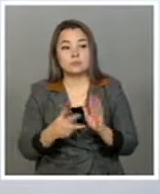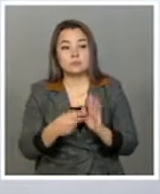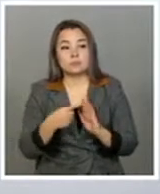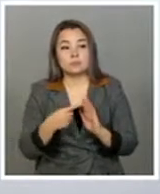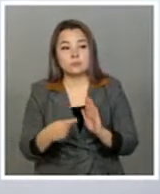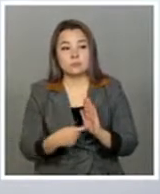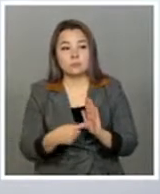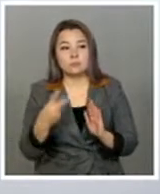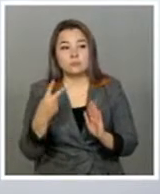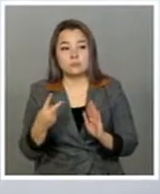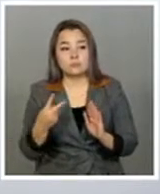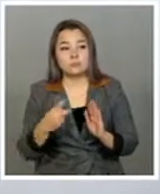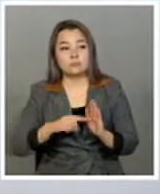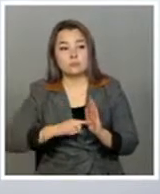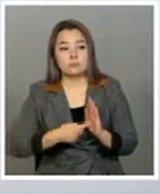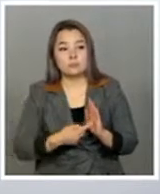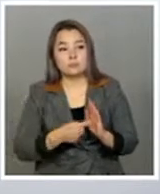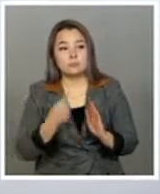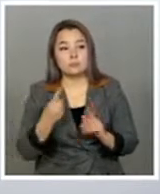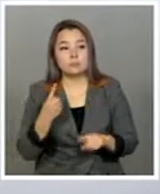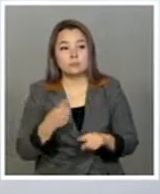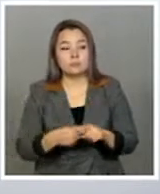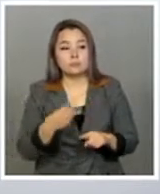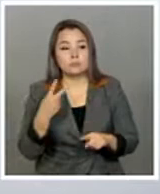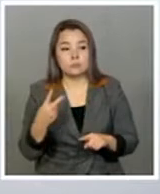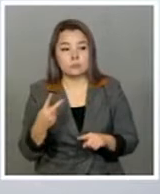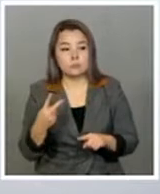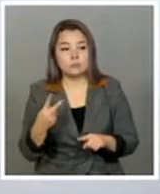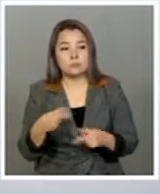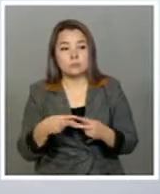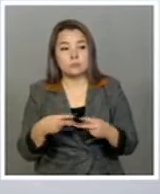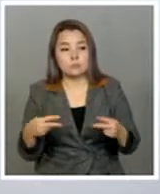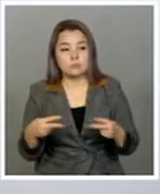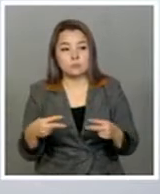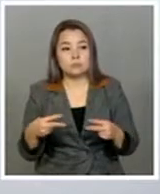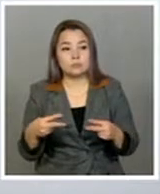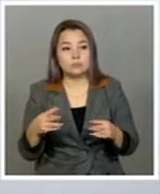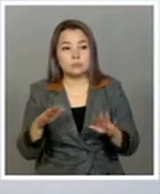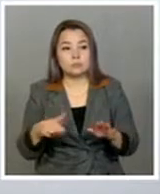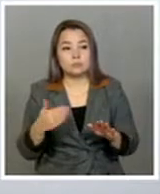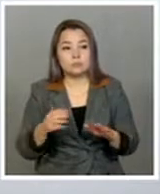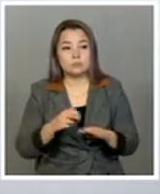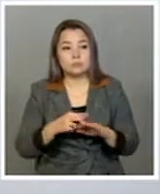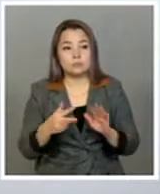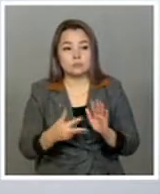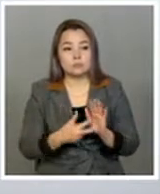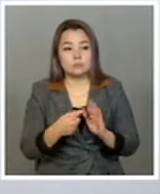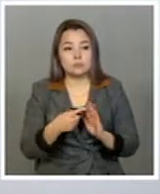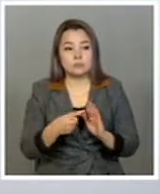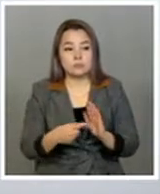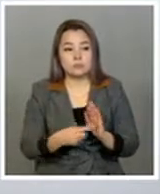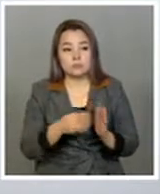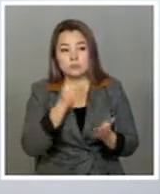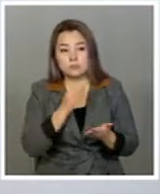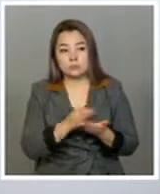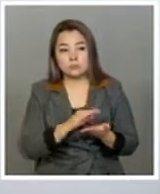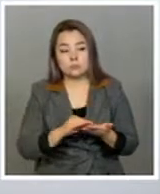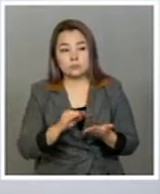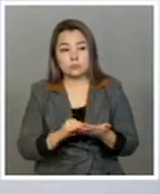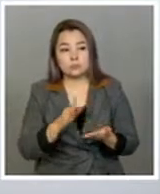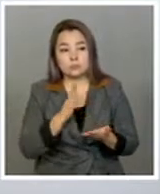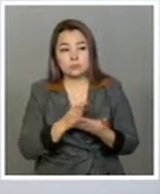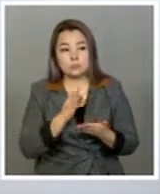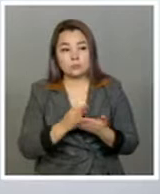бөлінген 2 көбейтілген 1 қосылған 2 тең алымында 18 бөлімінде 1-ге 2-ні қосамыз